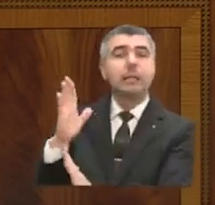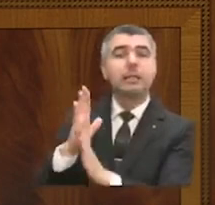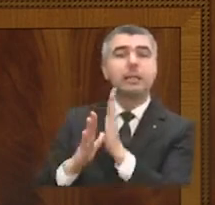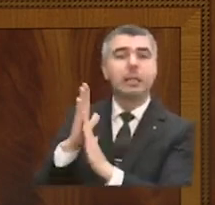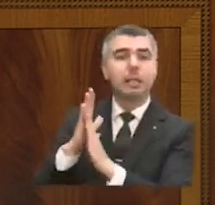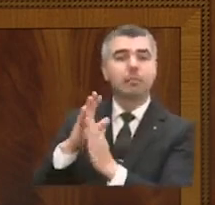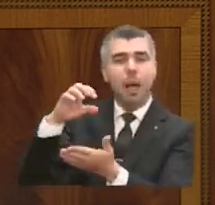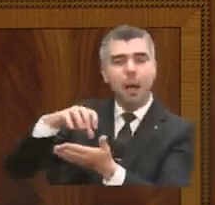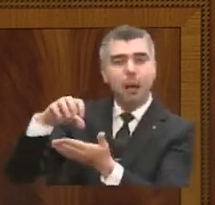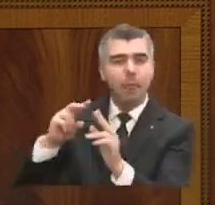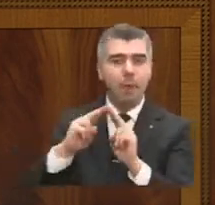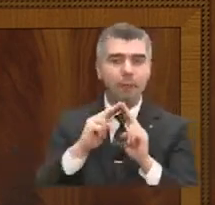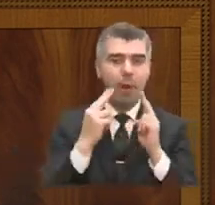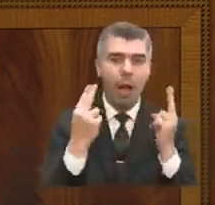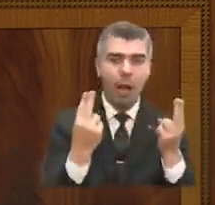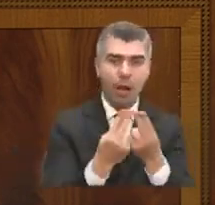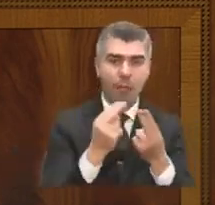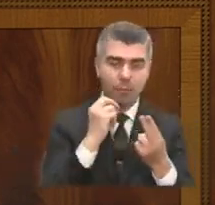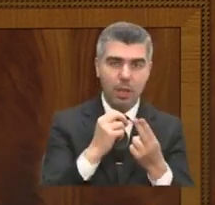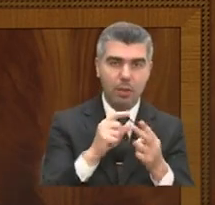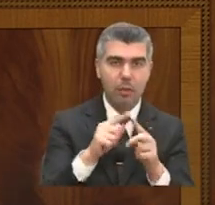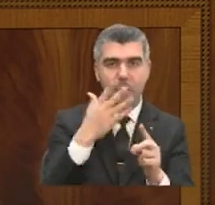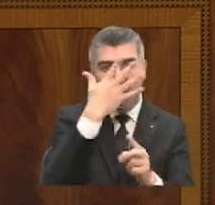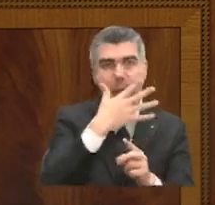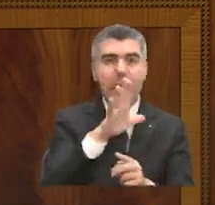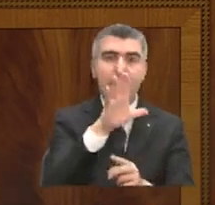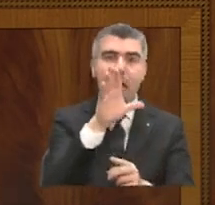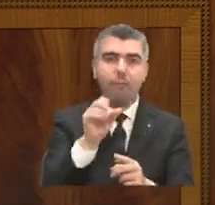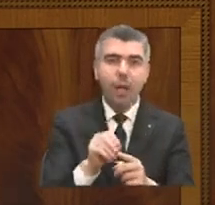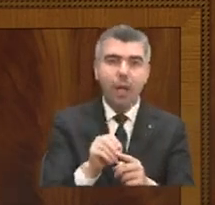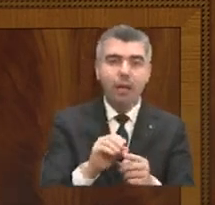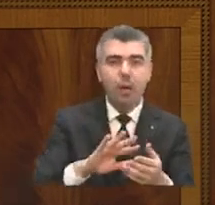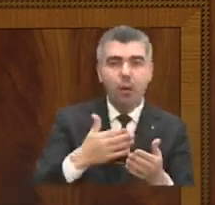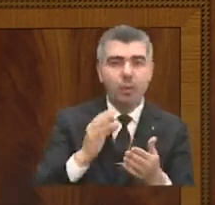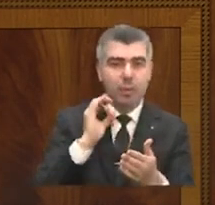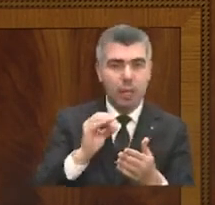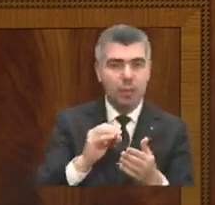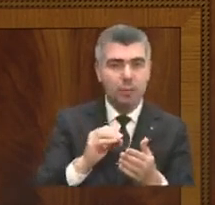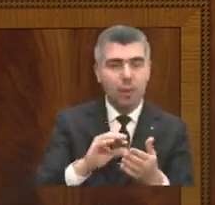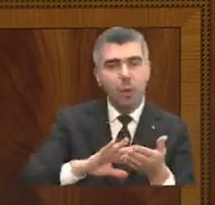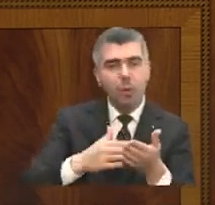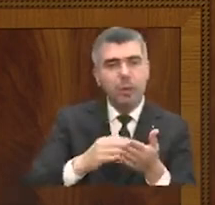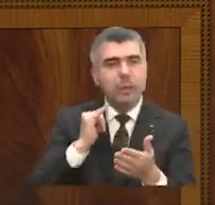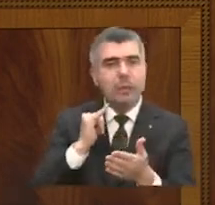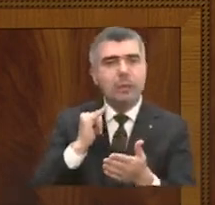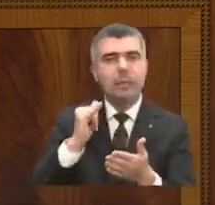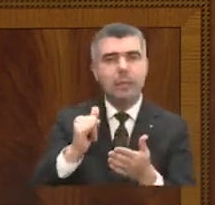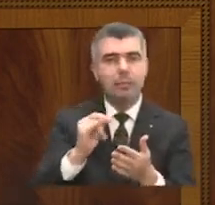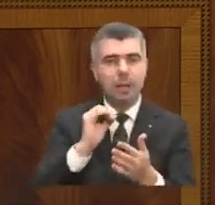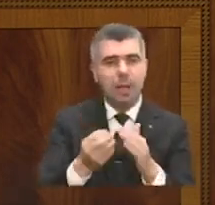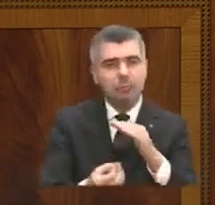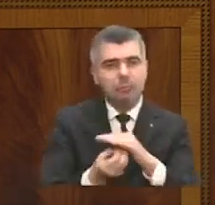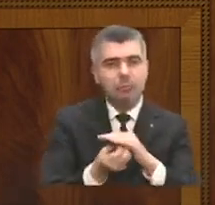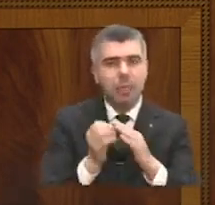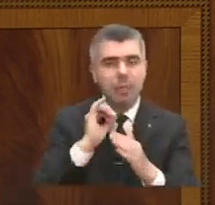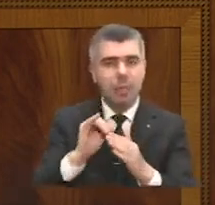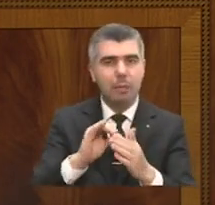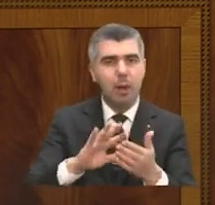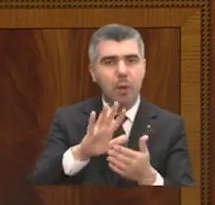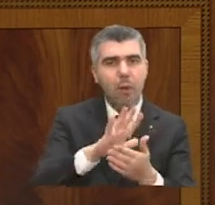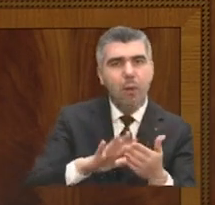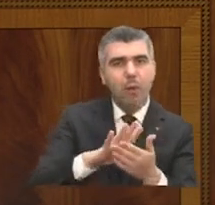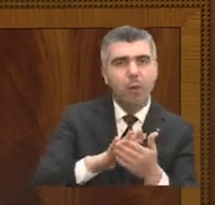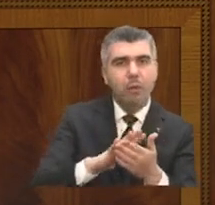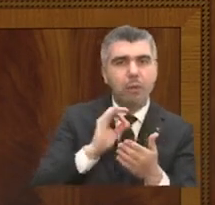في كل بقاع العالم خاصة في قارة إفريقيا، وعن استنزاف ثرواتها وإمكانيتها التي بفضلها اغتنت